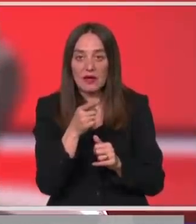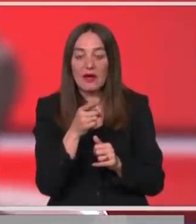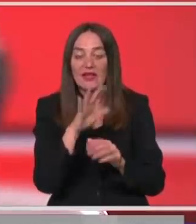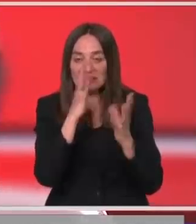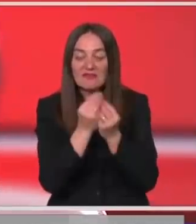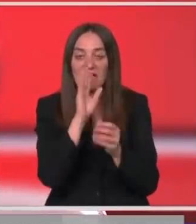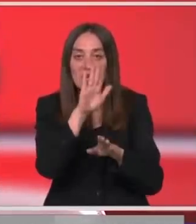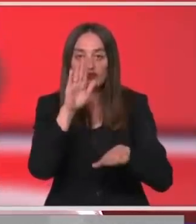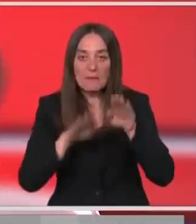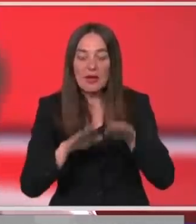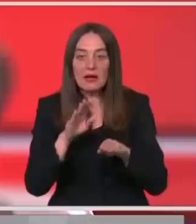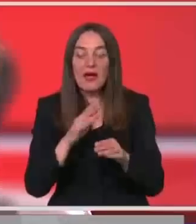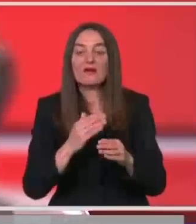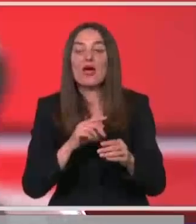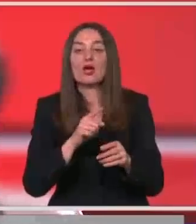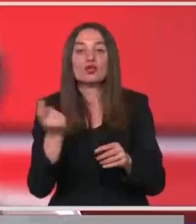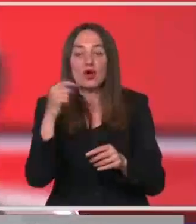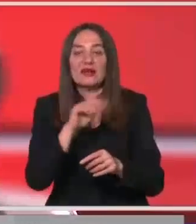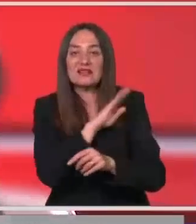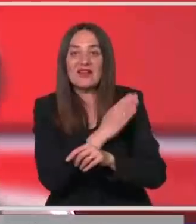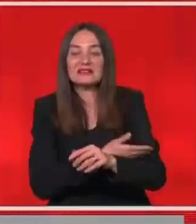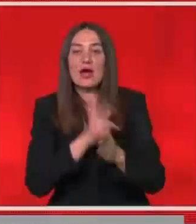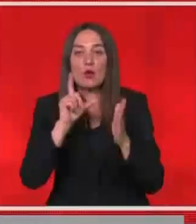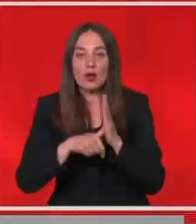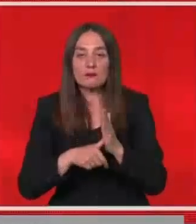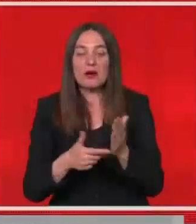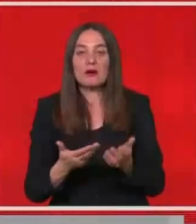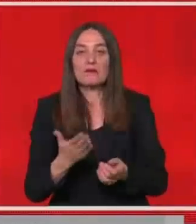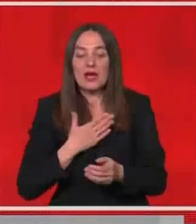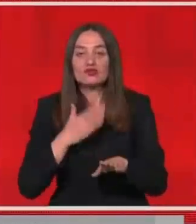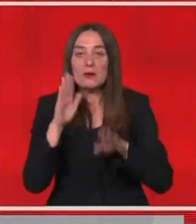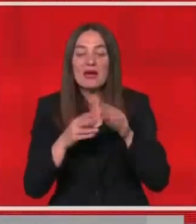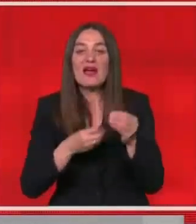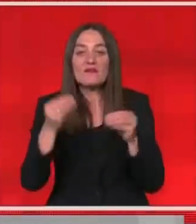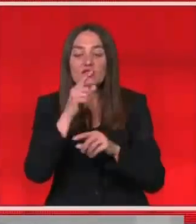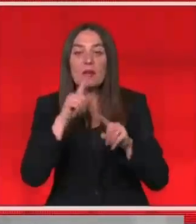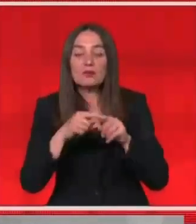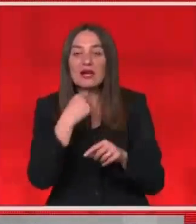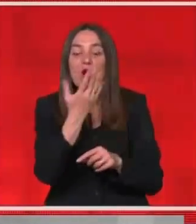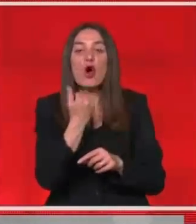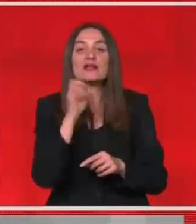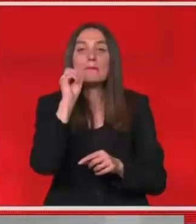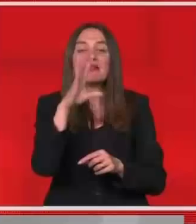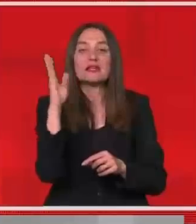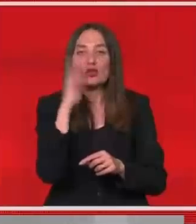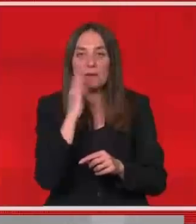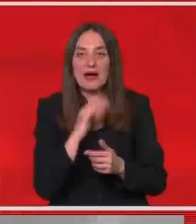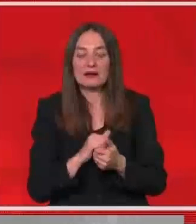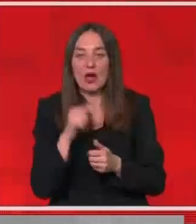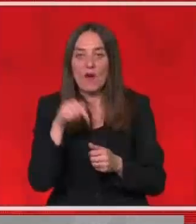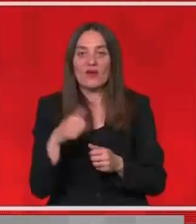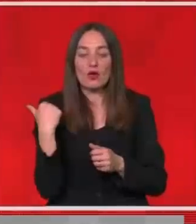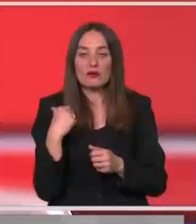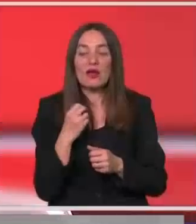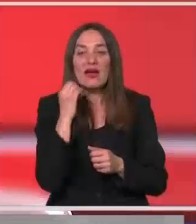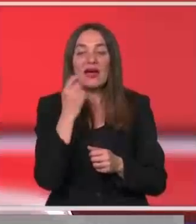sve vaše mere stupaju na snagu odmah. Naše mere, ja sam rekao više puta, stupaju na snagu od 15. marta ove godine. Dobro, ali